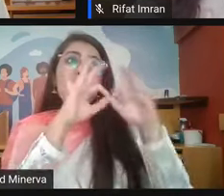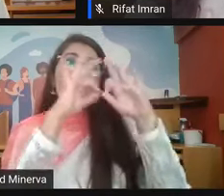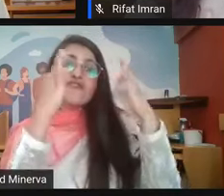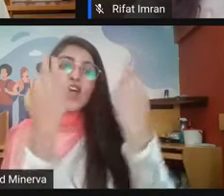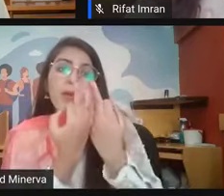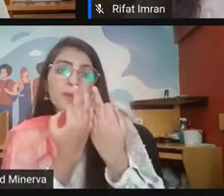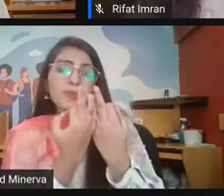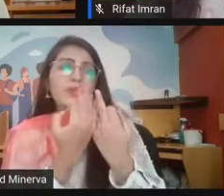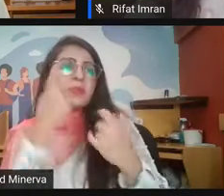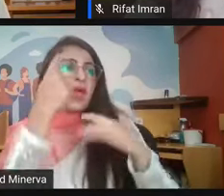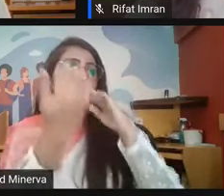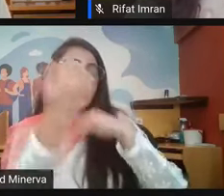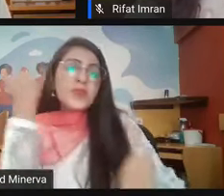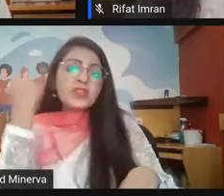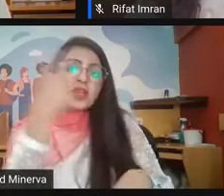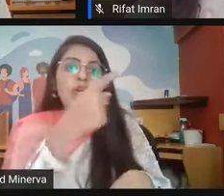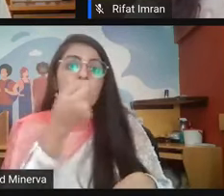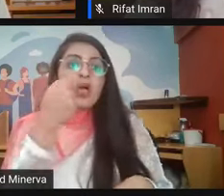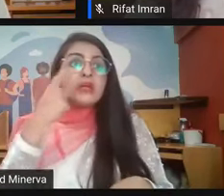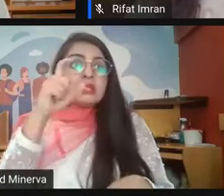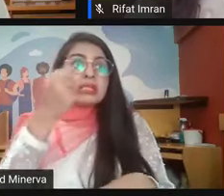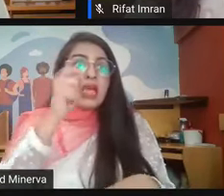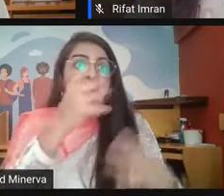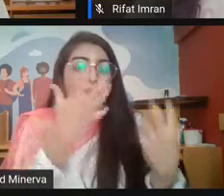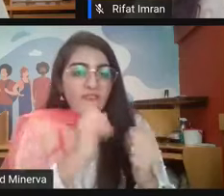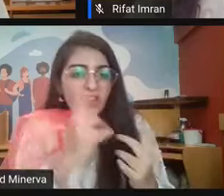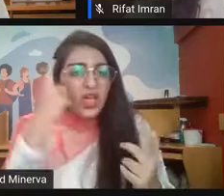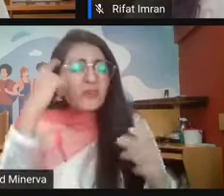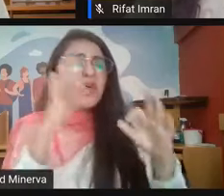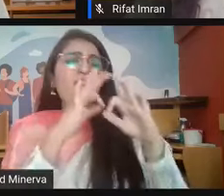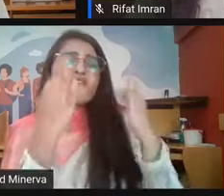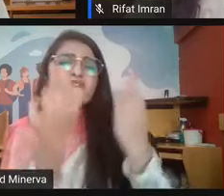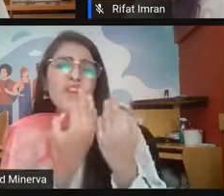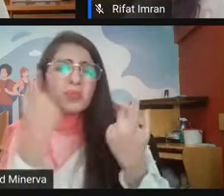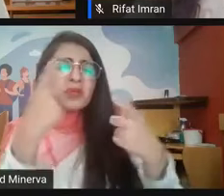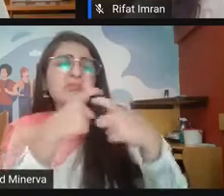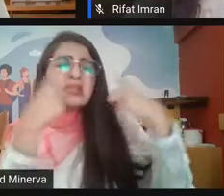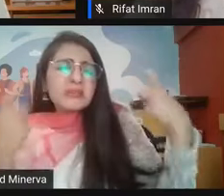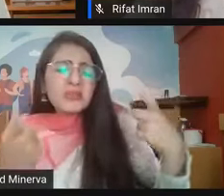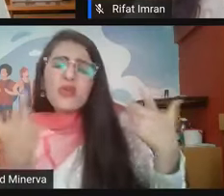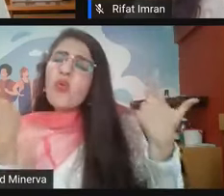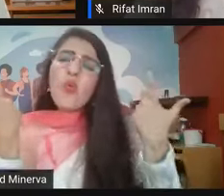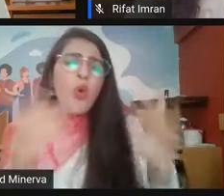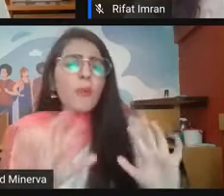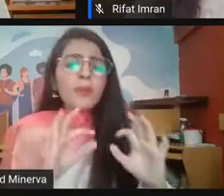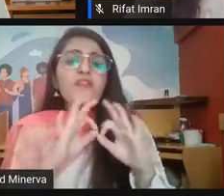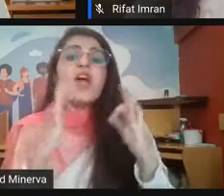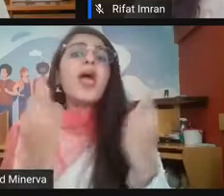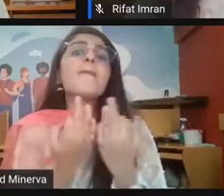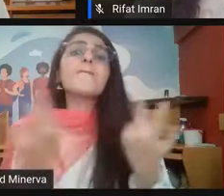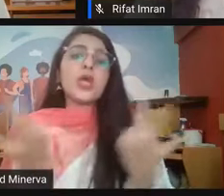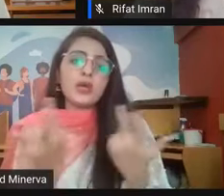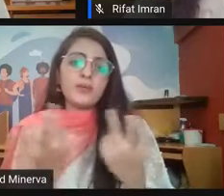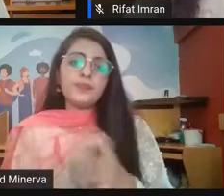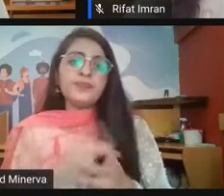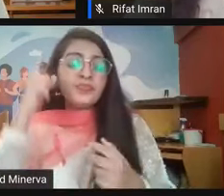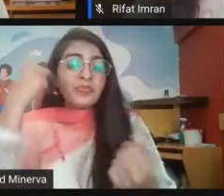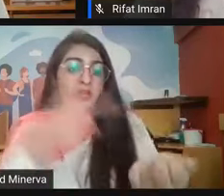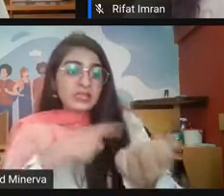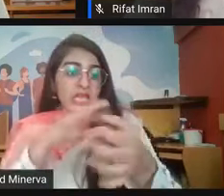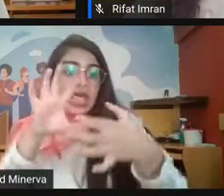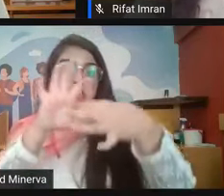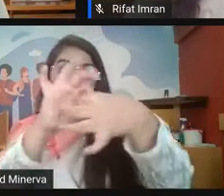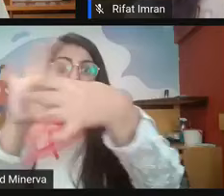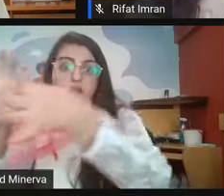फैमिली. Now, what type of family? The immediate family, extended family, what family? Blood relations